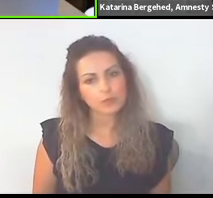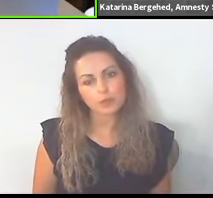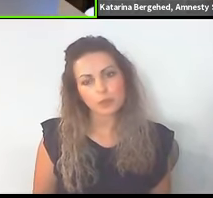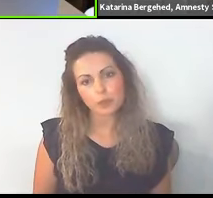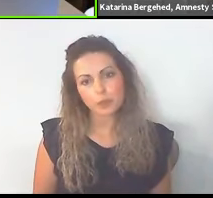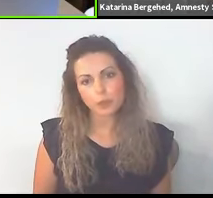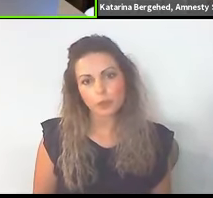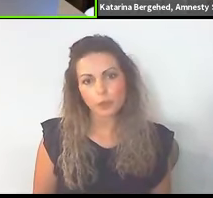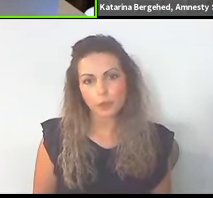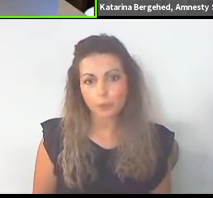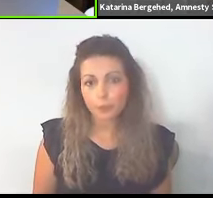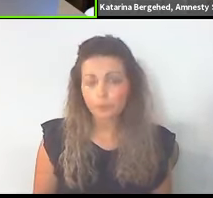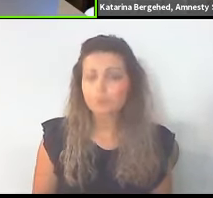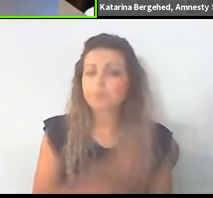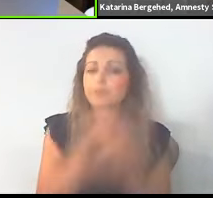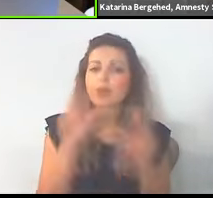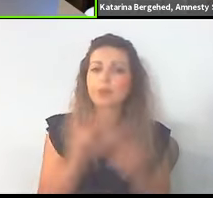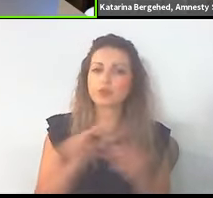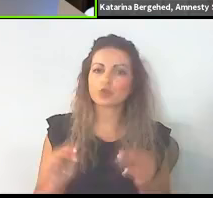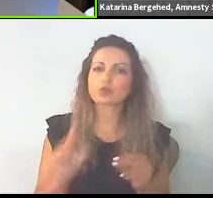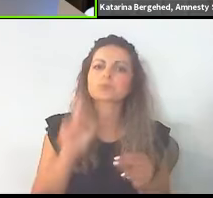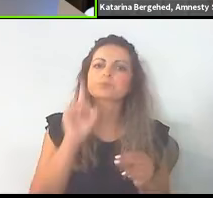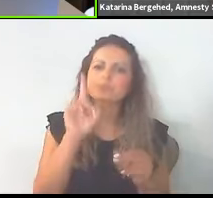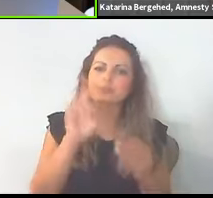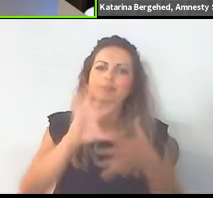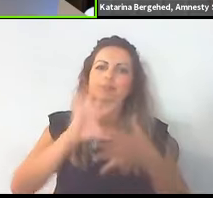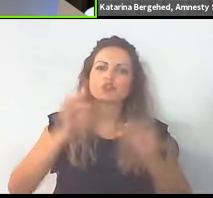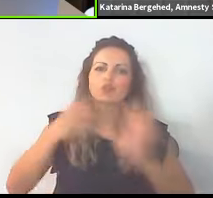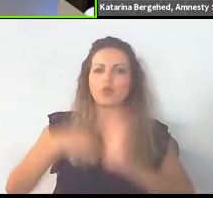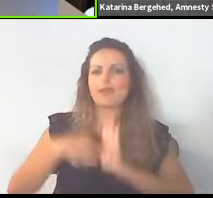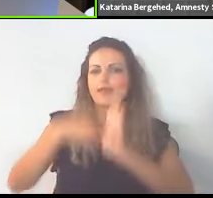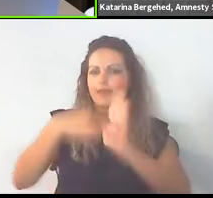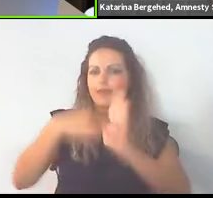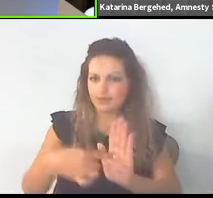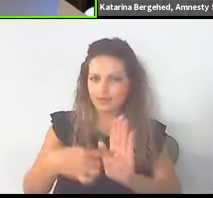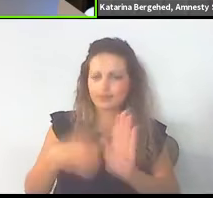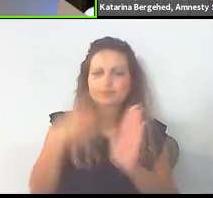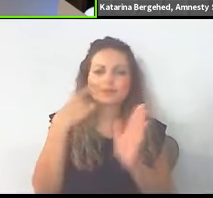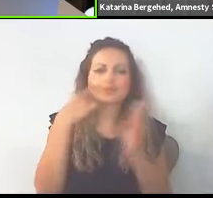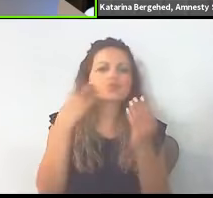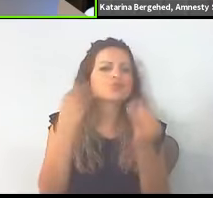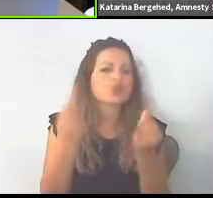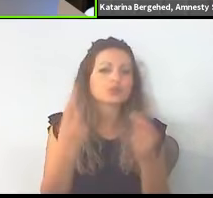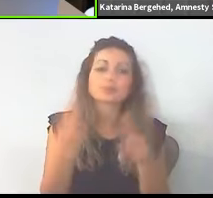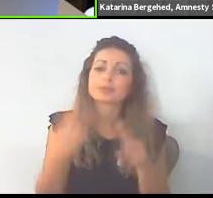Θα σας δώσω λοιπόν ένα μικρό υπόβαθρο και επίσης κάποια παραδείγματα για